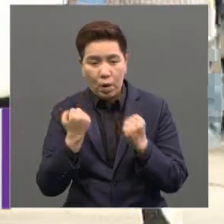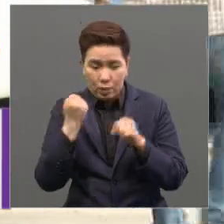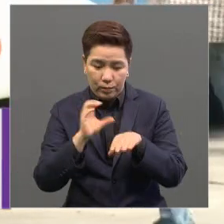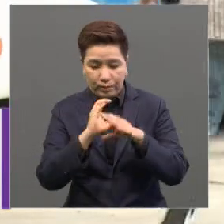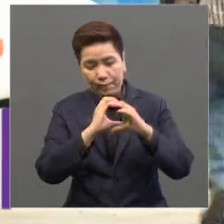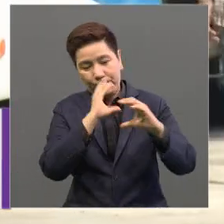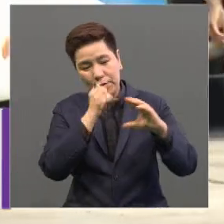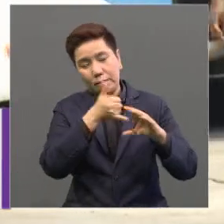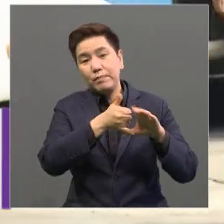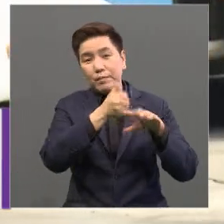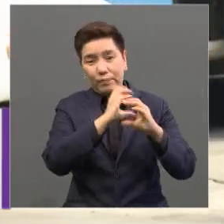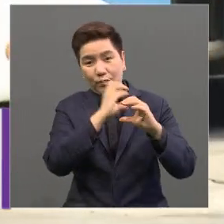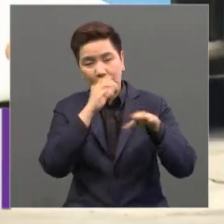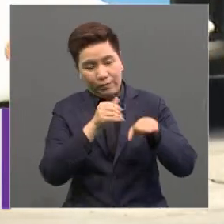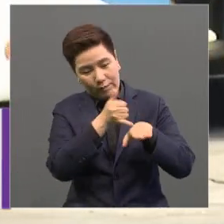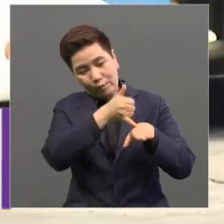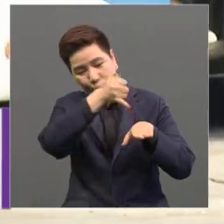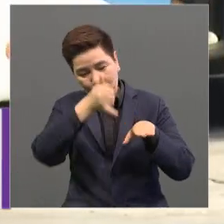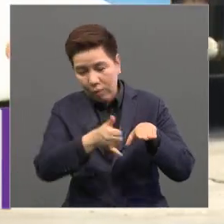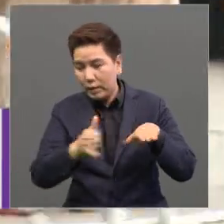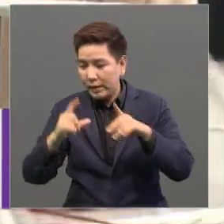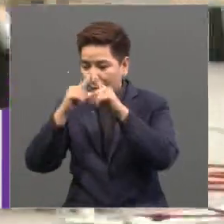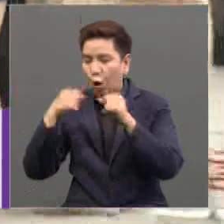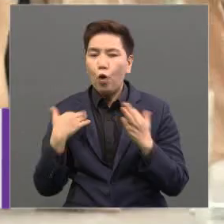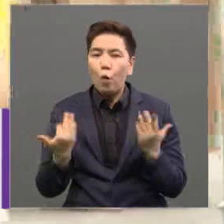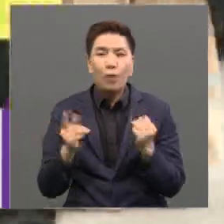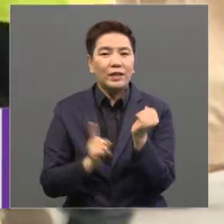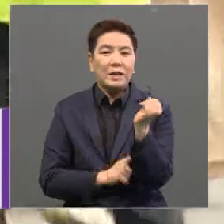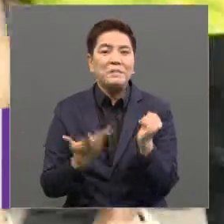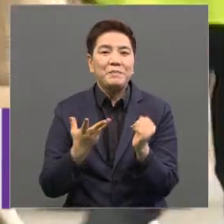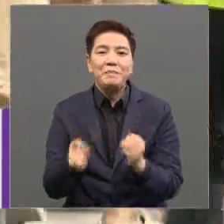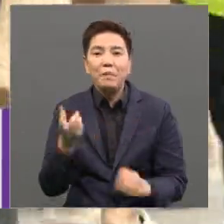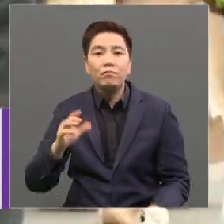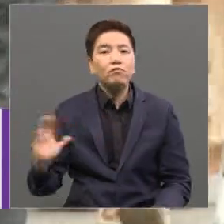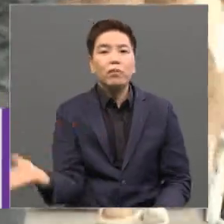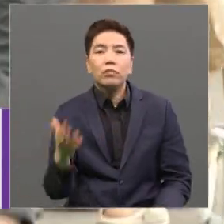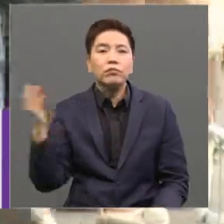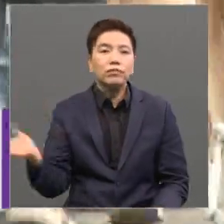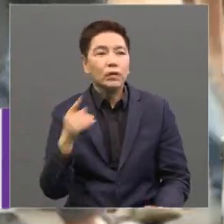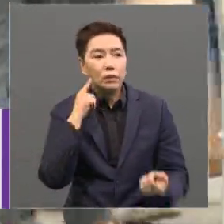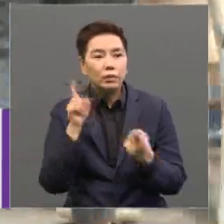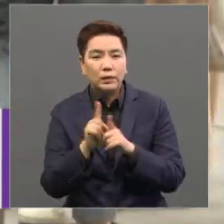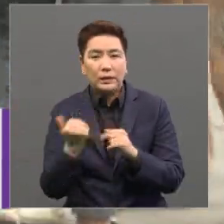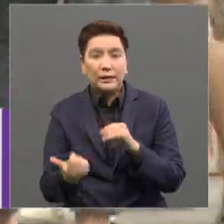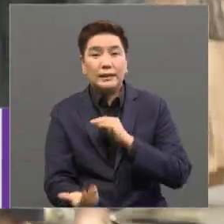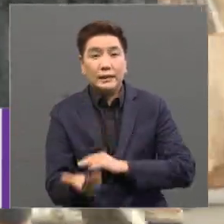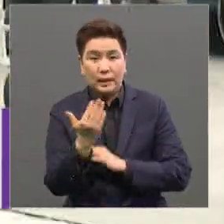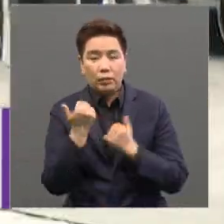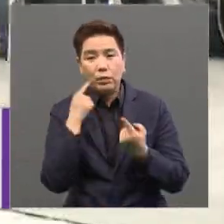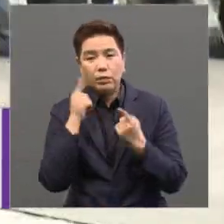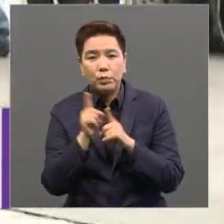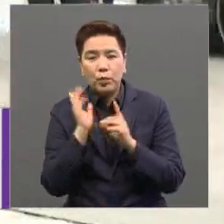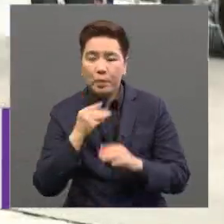รถประจำทางแล้วจะจับแท็กซี่ต่อก็ไม่ต้องรอนานนะครับเพราะว่าช่วงของเช้ามืดเนี่ยมัน